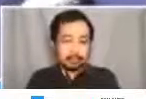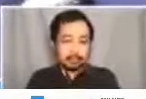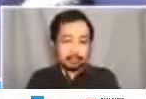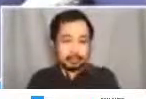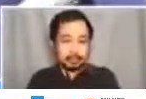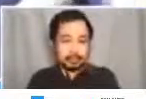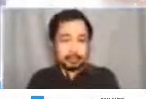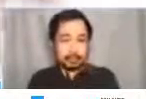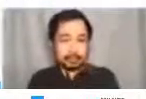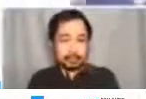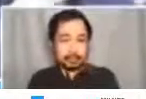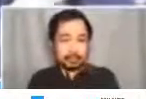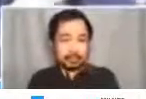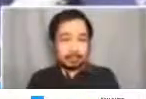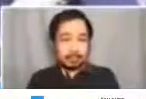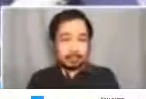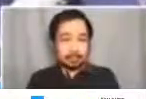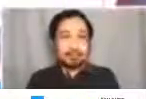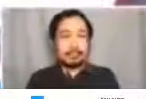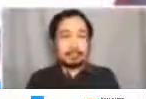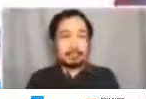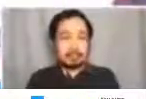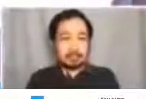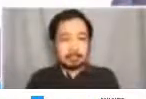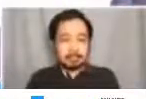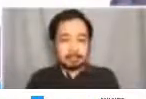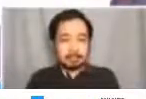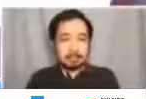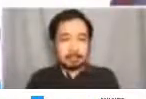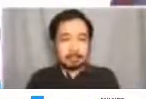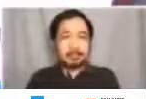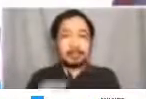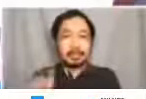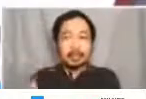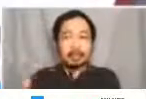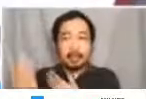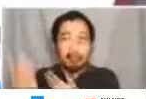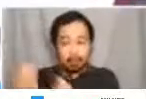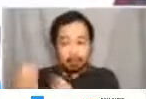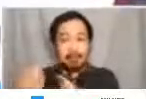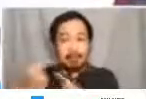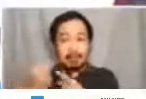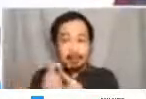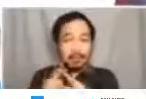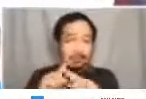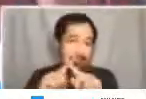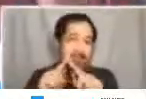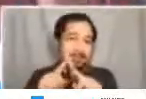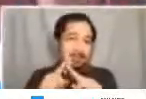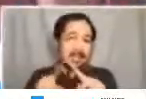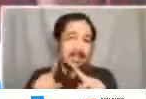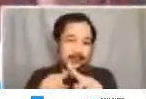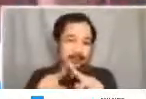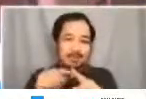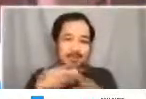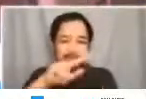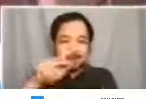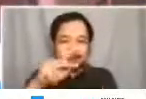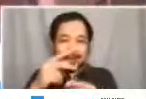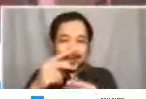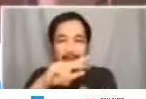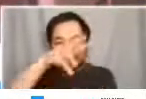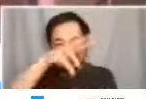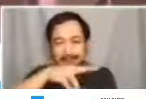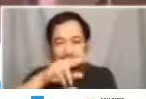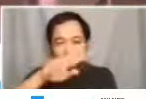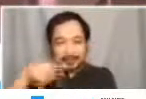temperatura, magsulat ng pangalan at mag-disinfect ng kamay. Ganito rin ang siste sa iba pang restaurants. Ang ilang mga karinderya